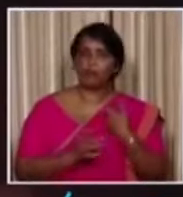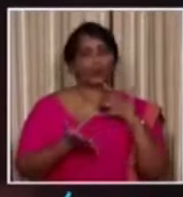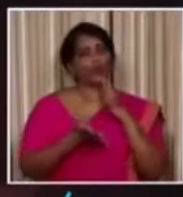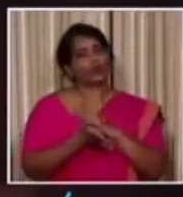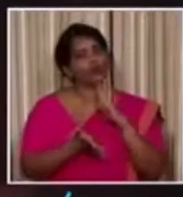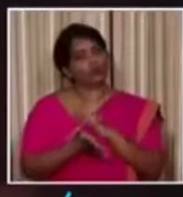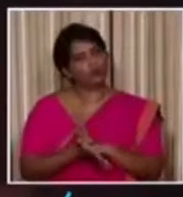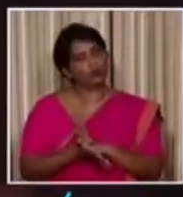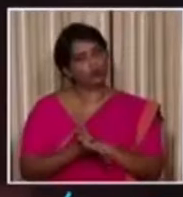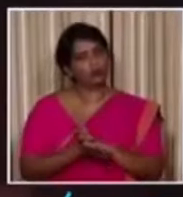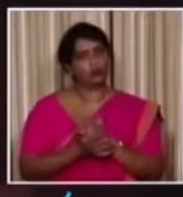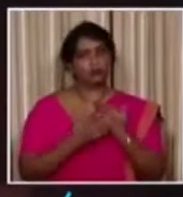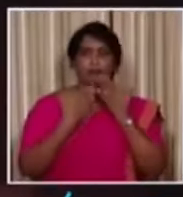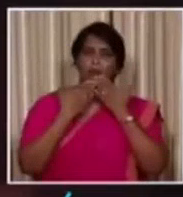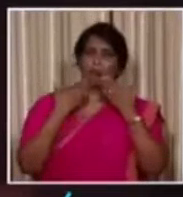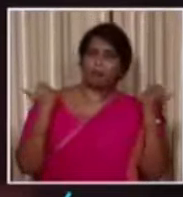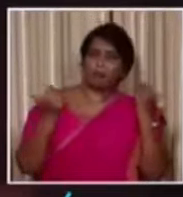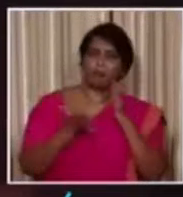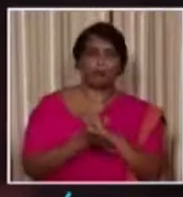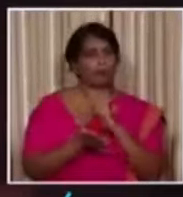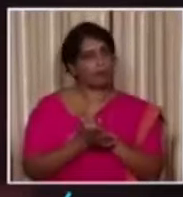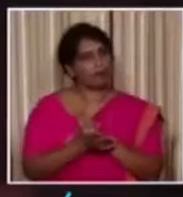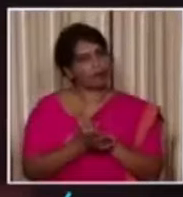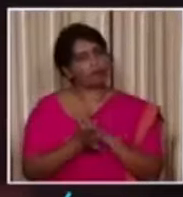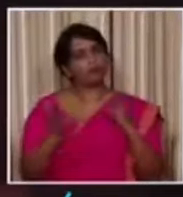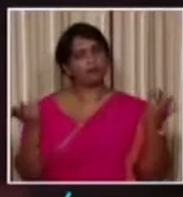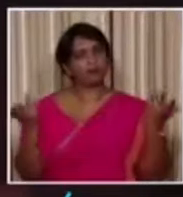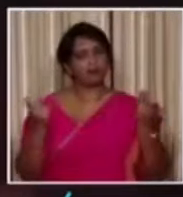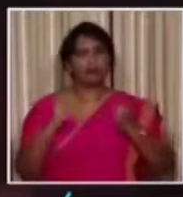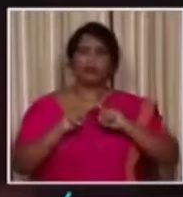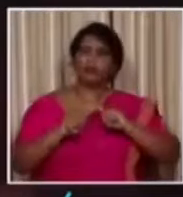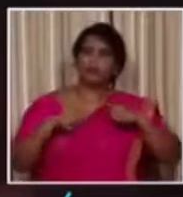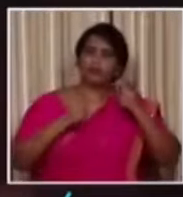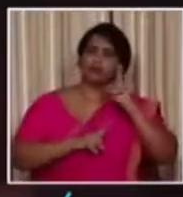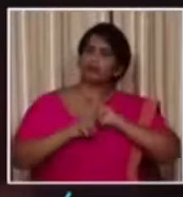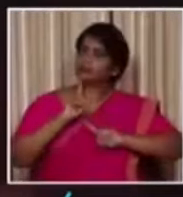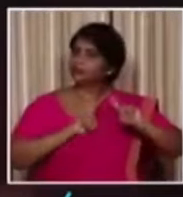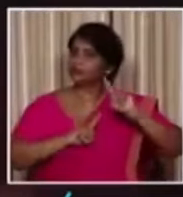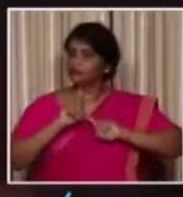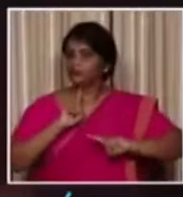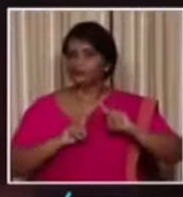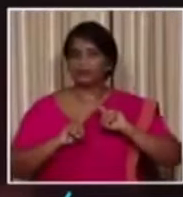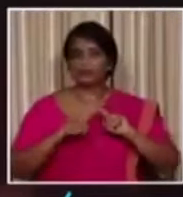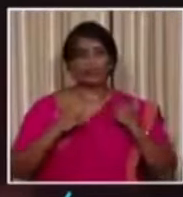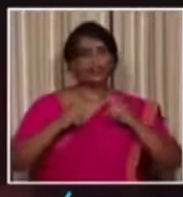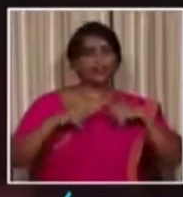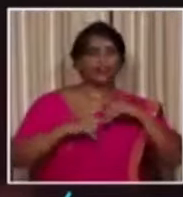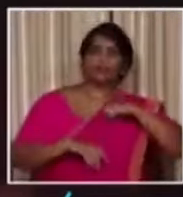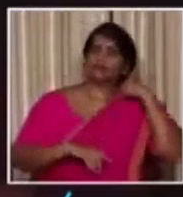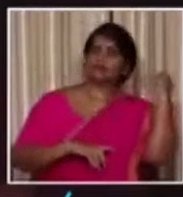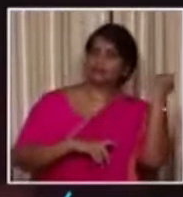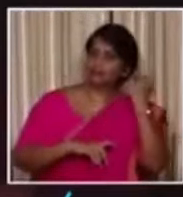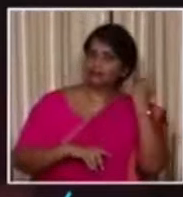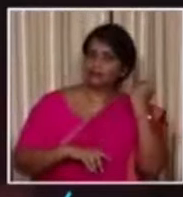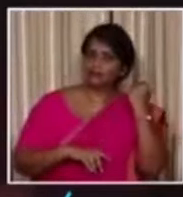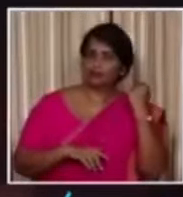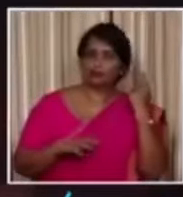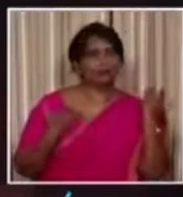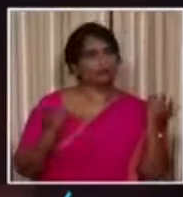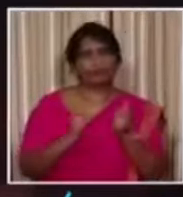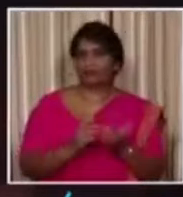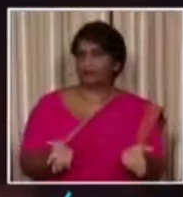උත්සවද ප්‍රිය සම්භාෂණ උත්සවද එහෙම නැත්නම් වෙනත් සාකච්ඡාද වෙනත් රැස්වීමද